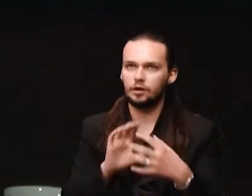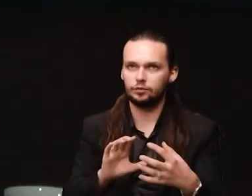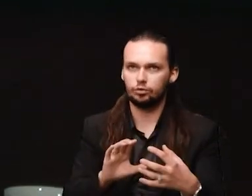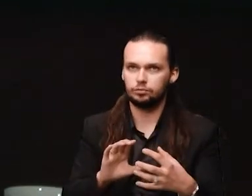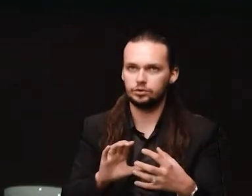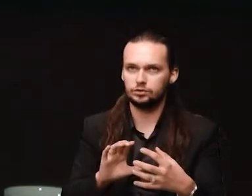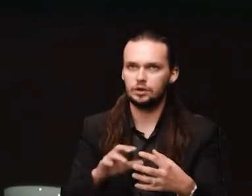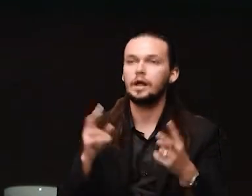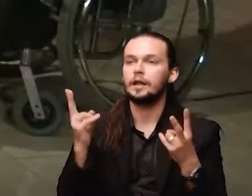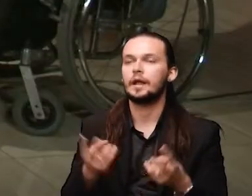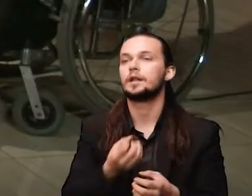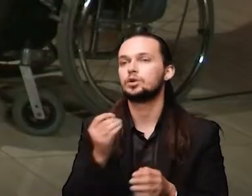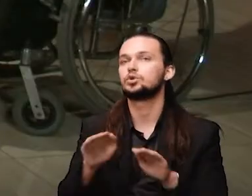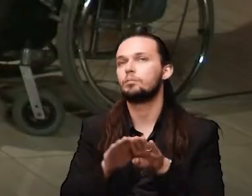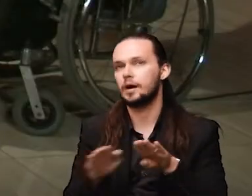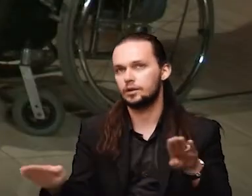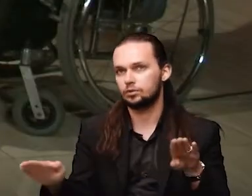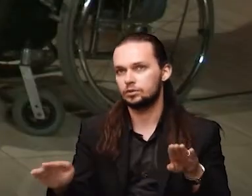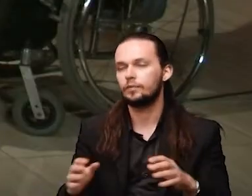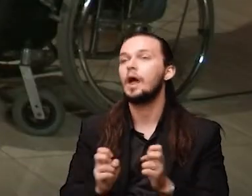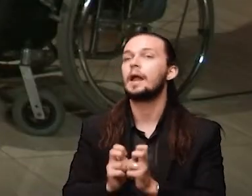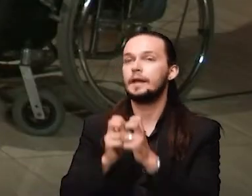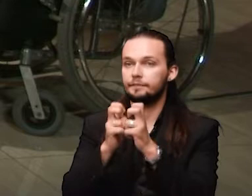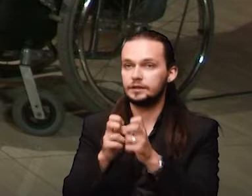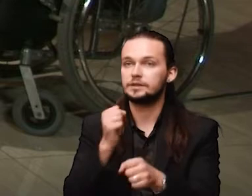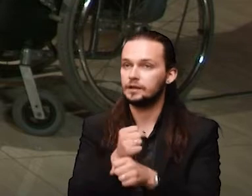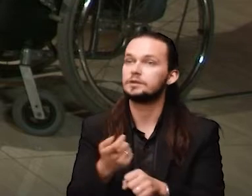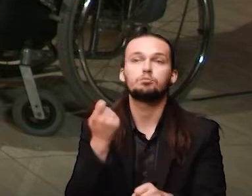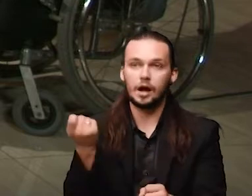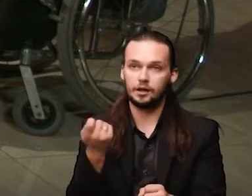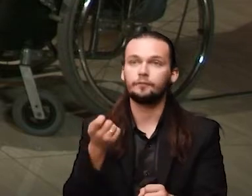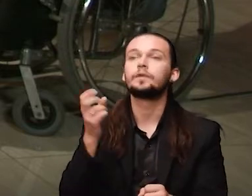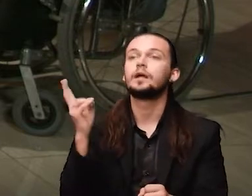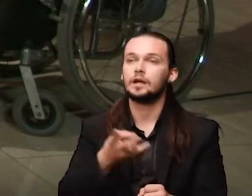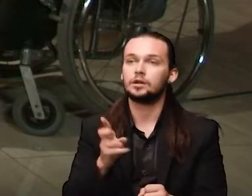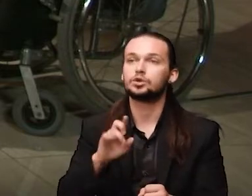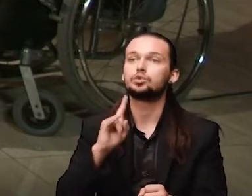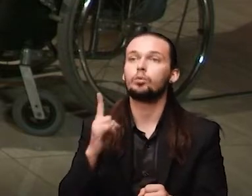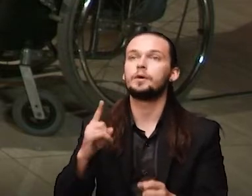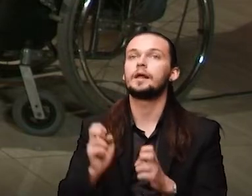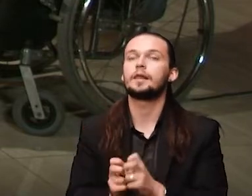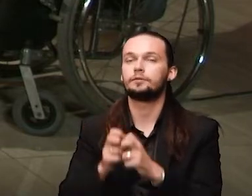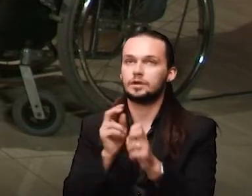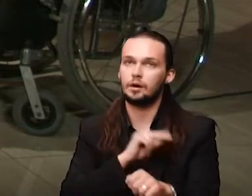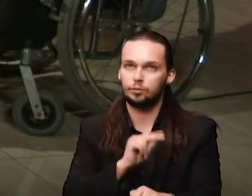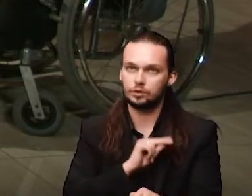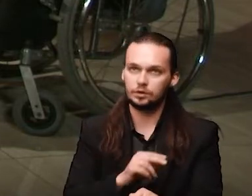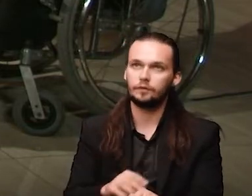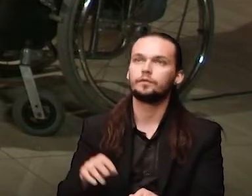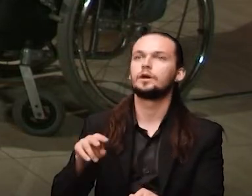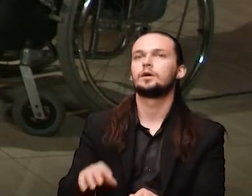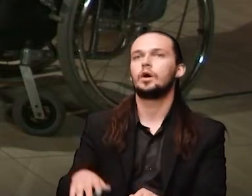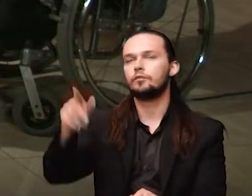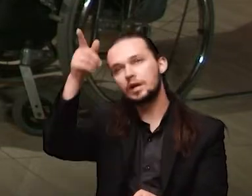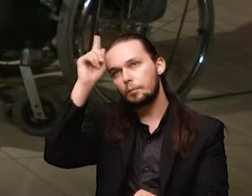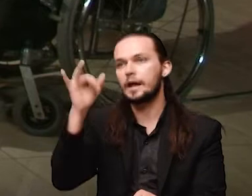мало поставить лифт, и довольно дорогостоящий поставить в переходе, надо, чтобы он работал. В том же Лондоне или Германии, там почему-то